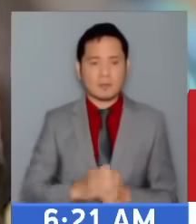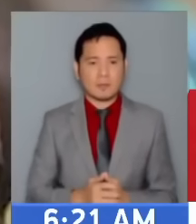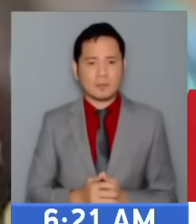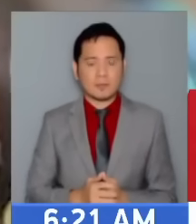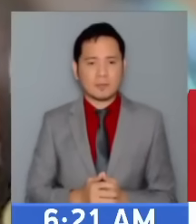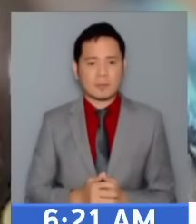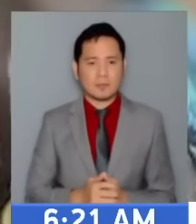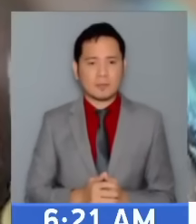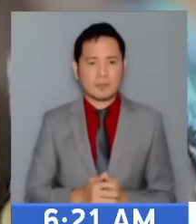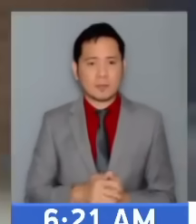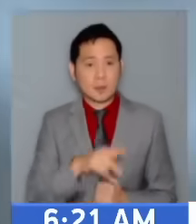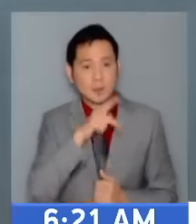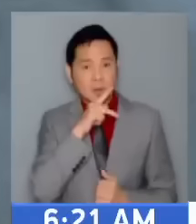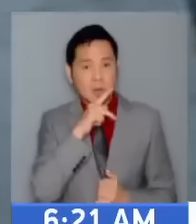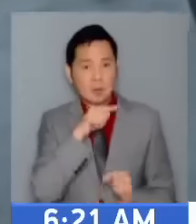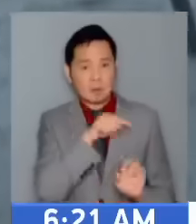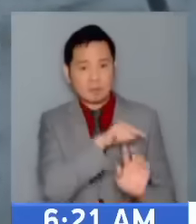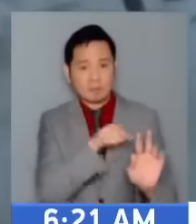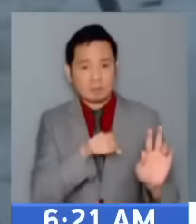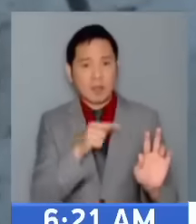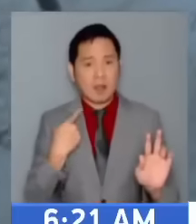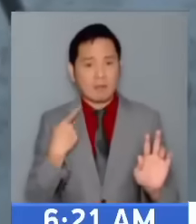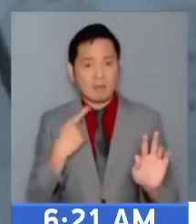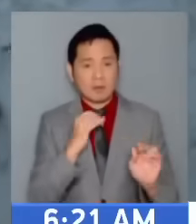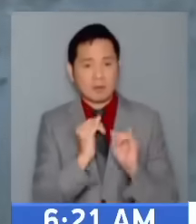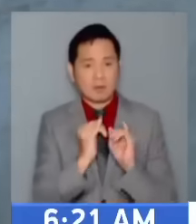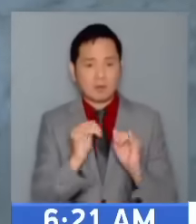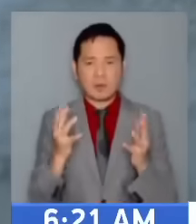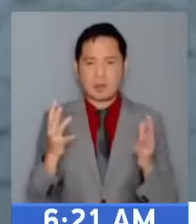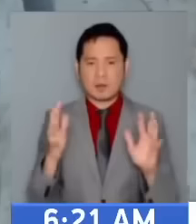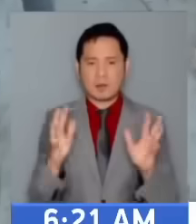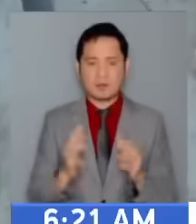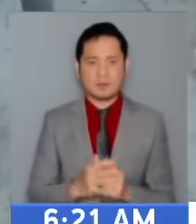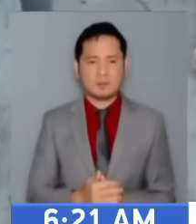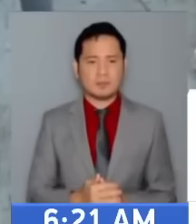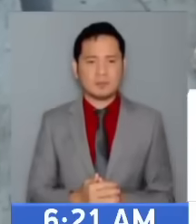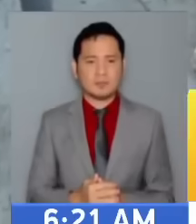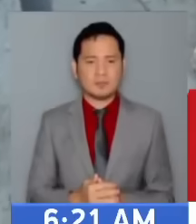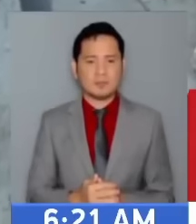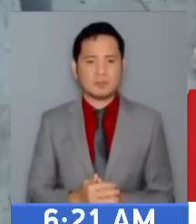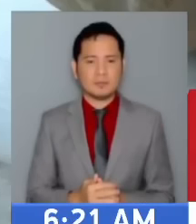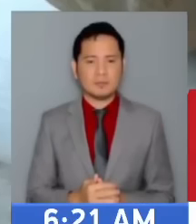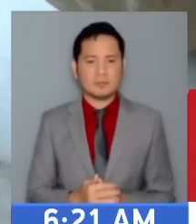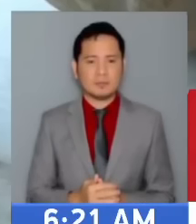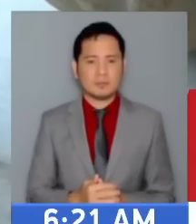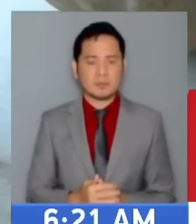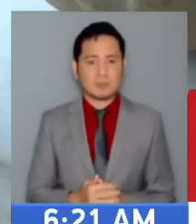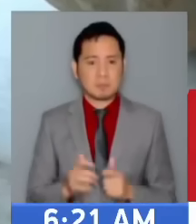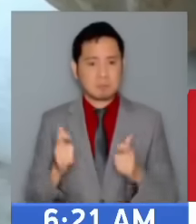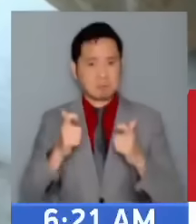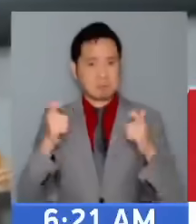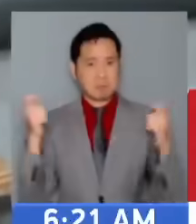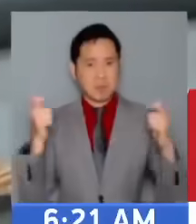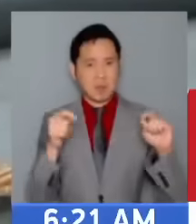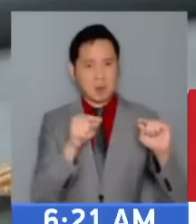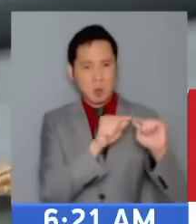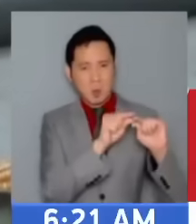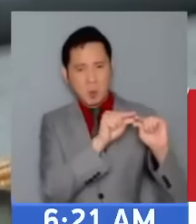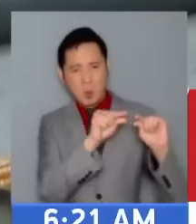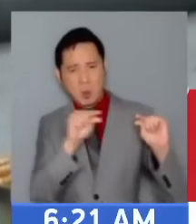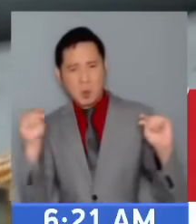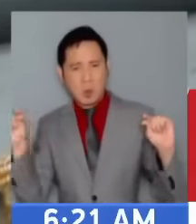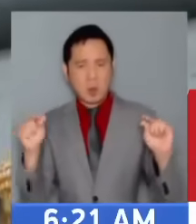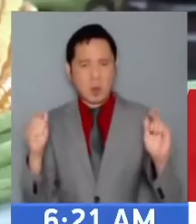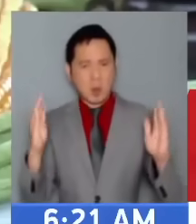naarestong suspek mga naglalakihan mahahaba at heavy gut na mga gulay yan ang mga